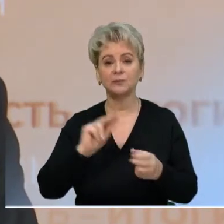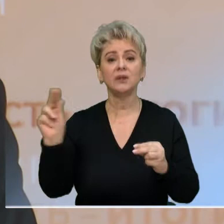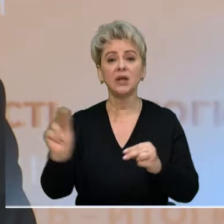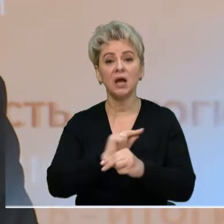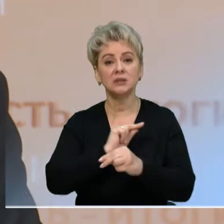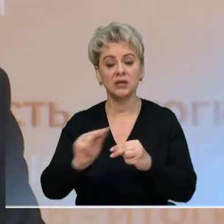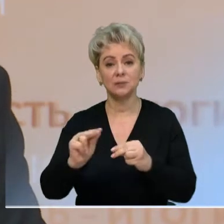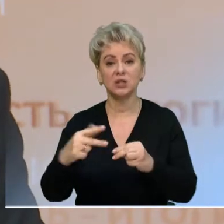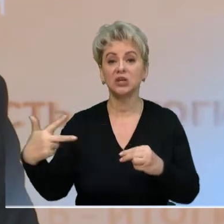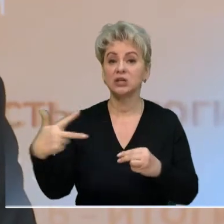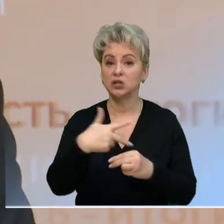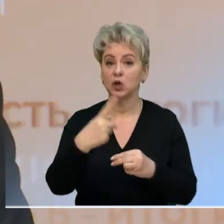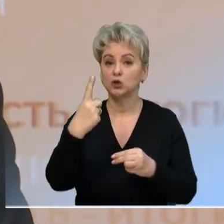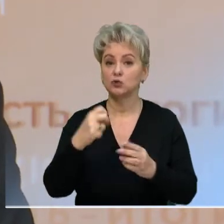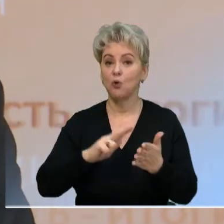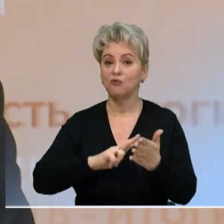Отремонтировано